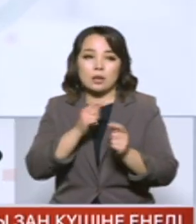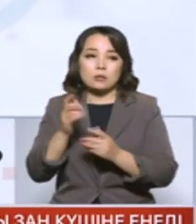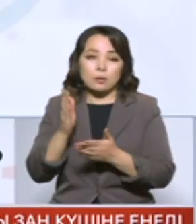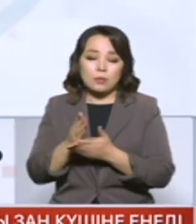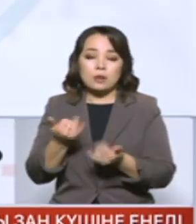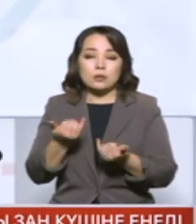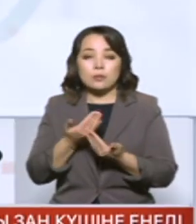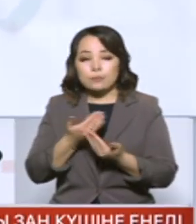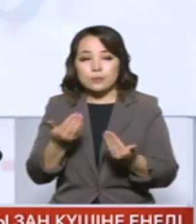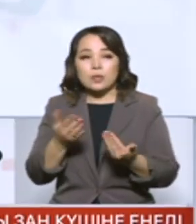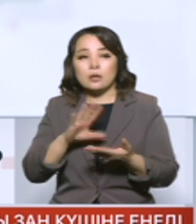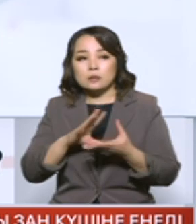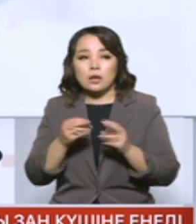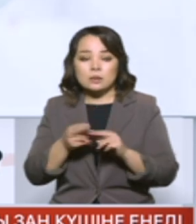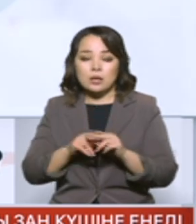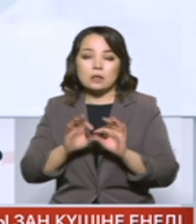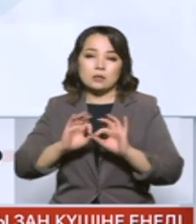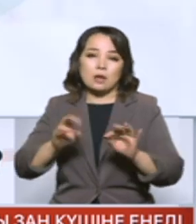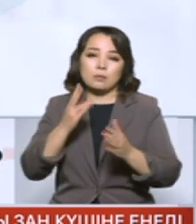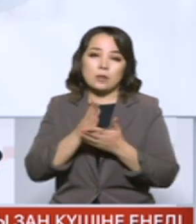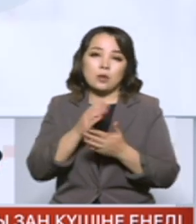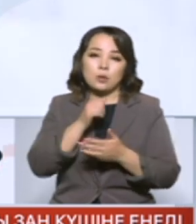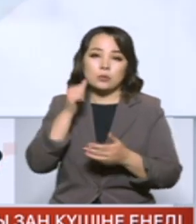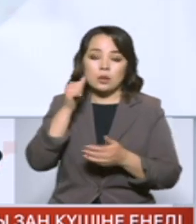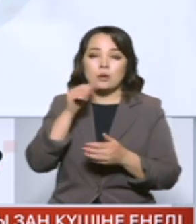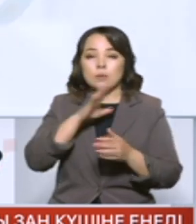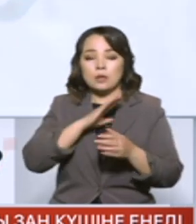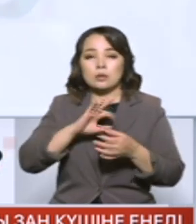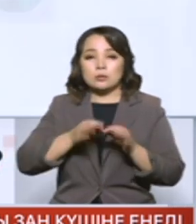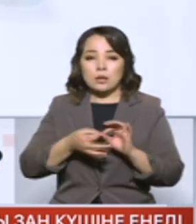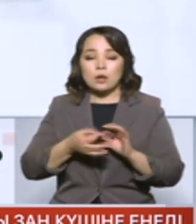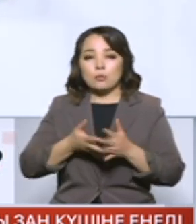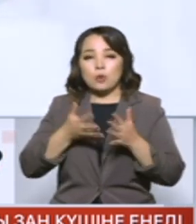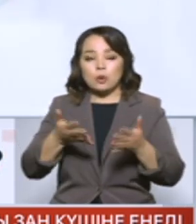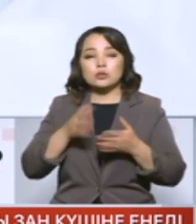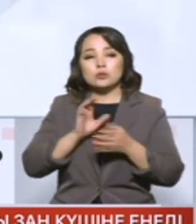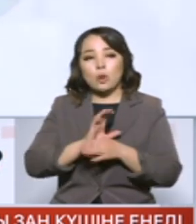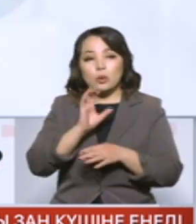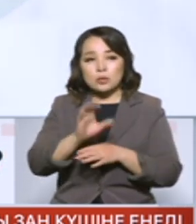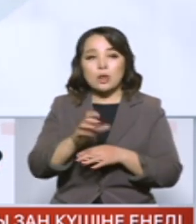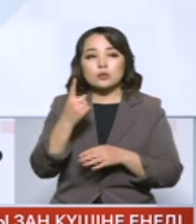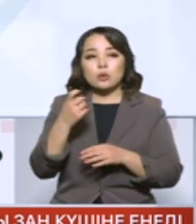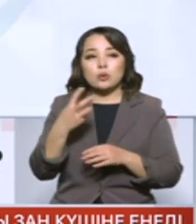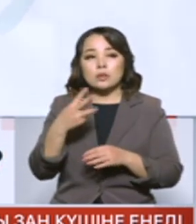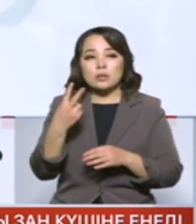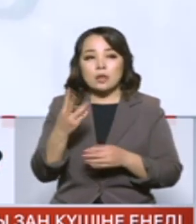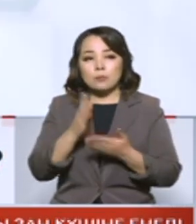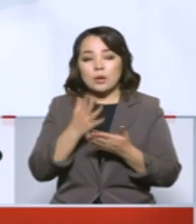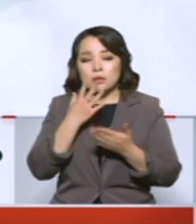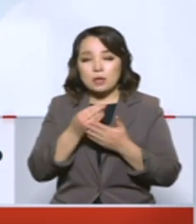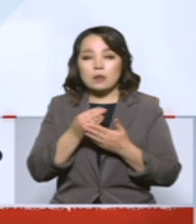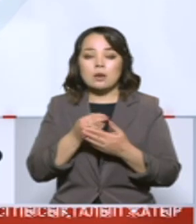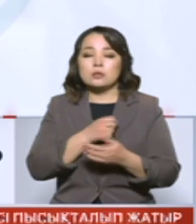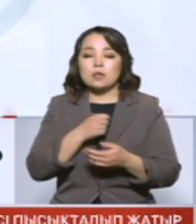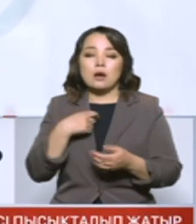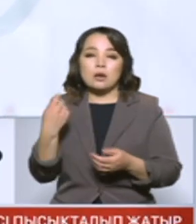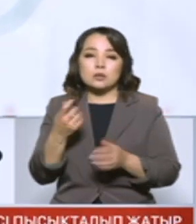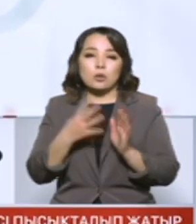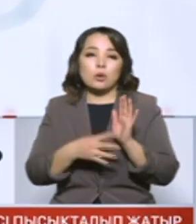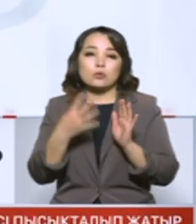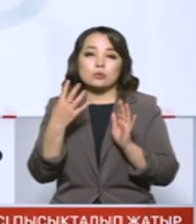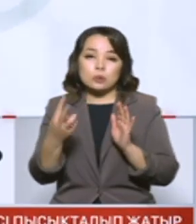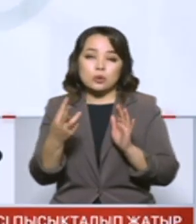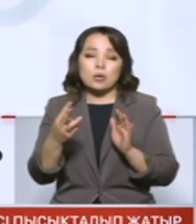Хош, енді лицензия санына тоқталсақ. Өткен 7 олимпиадада ең көп жолдамасаны 132 болса, азы 93.